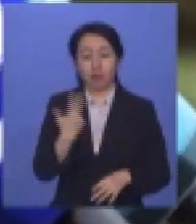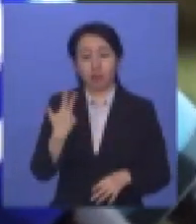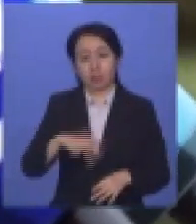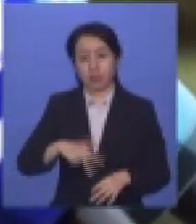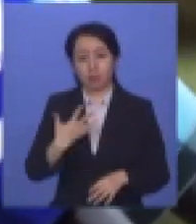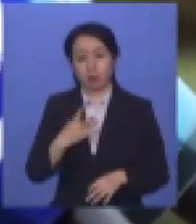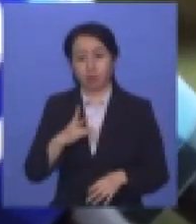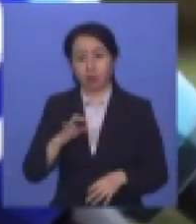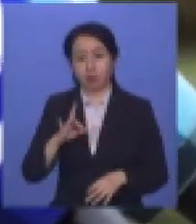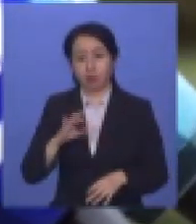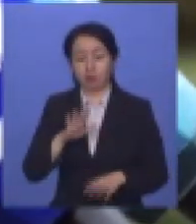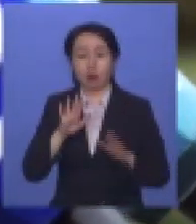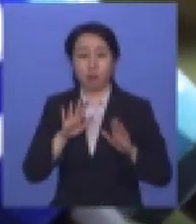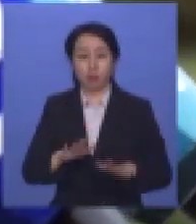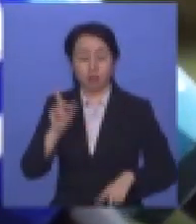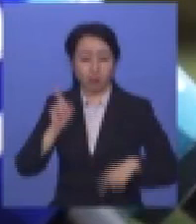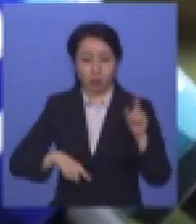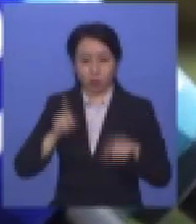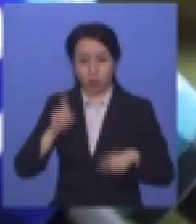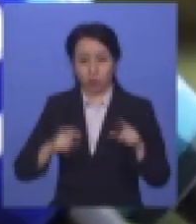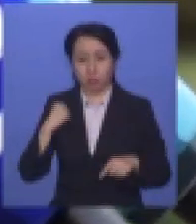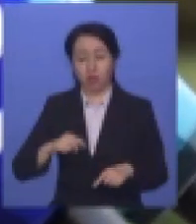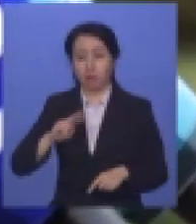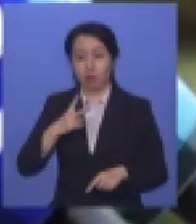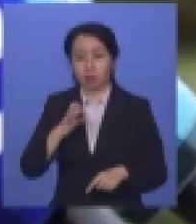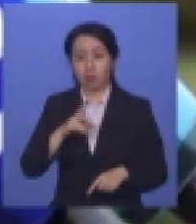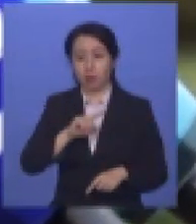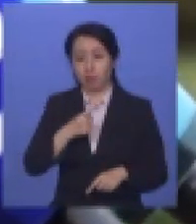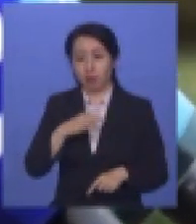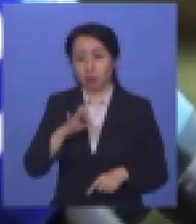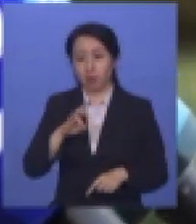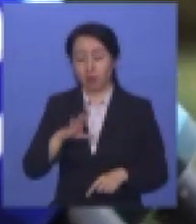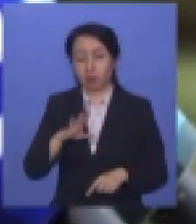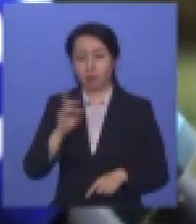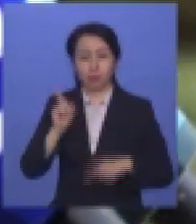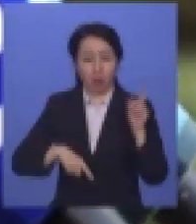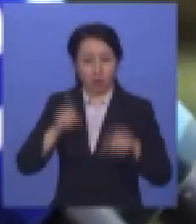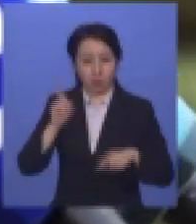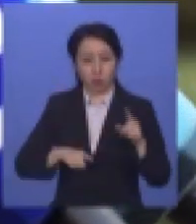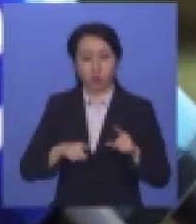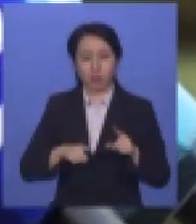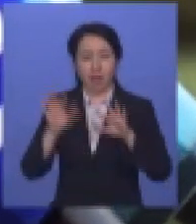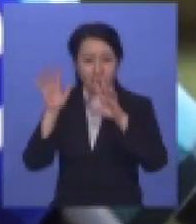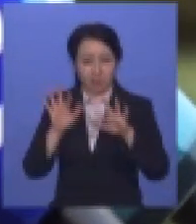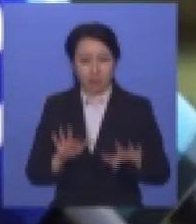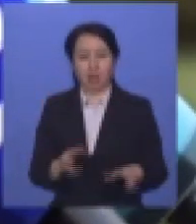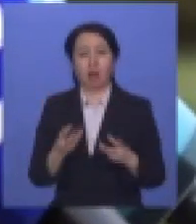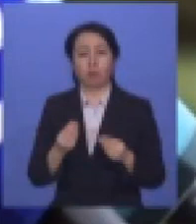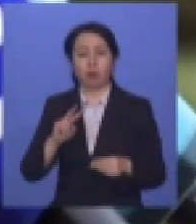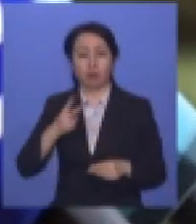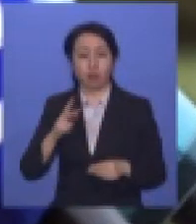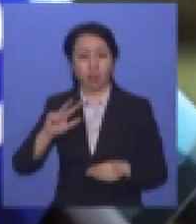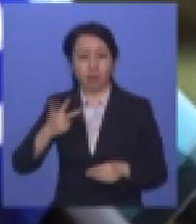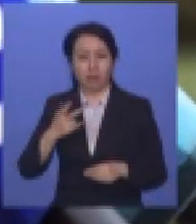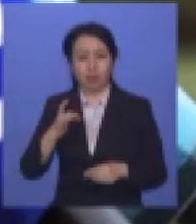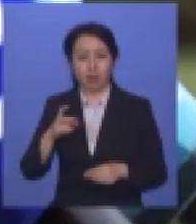22-35 миллиметров. Местами дождь ожидается во второй половине первой декады. Осадки, дождь, мокрый снег ожидается во второй и